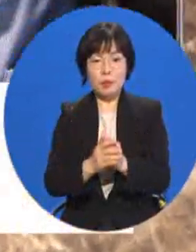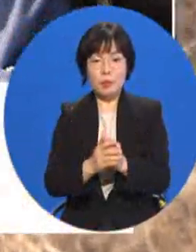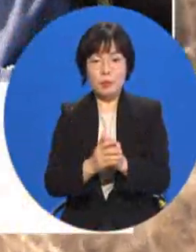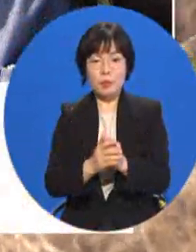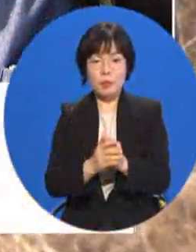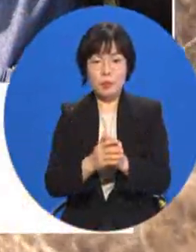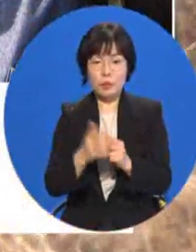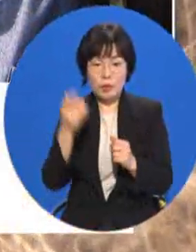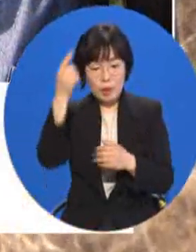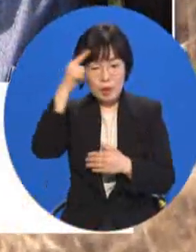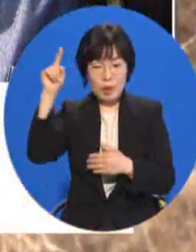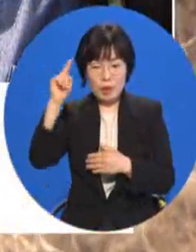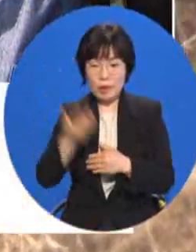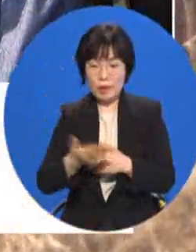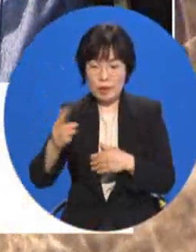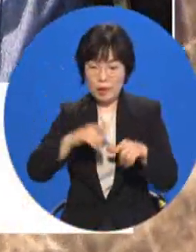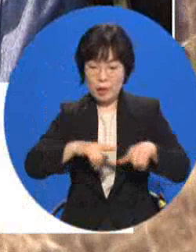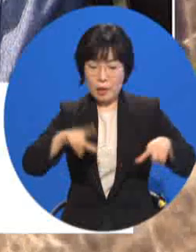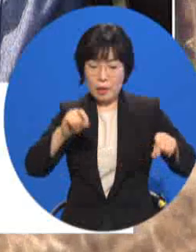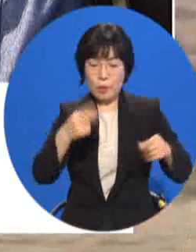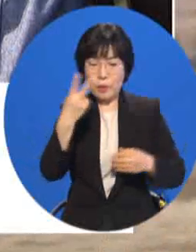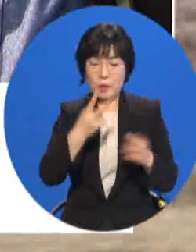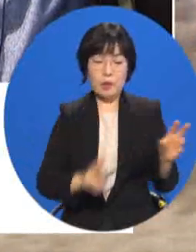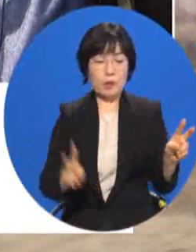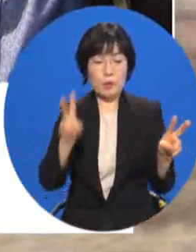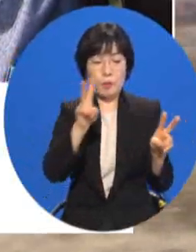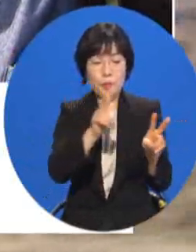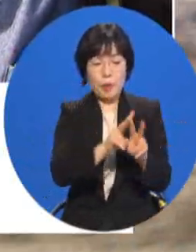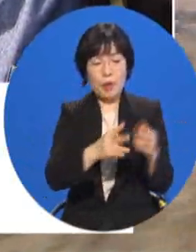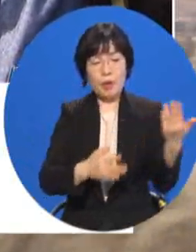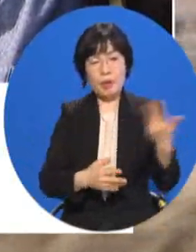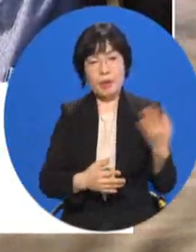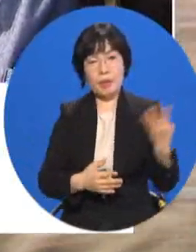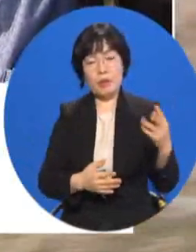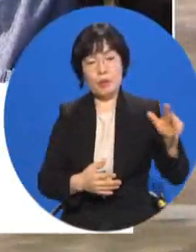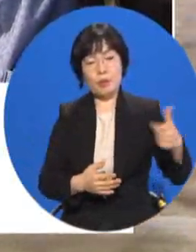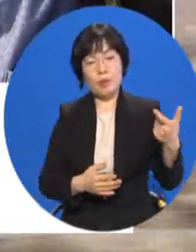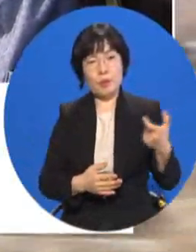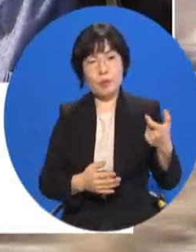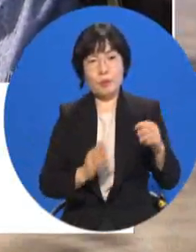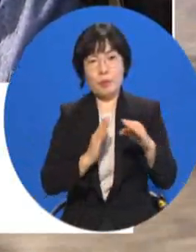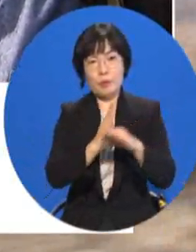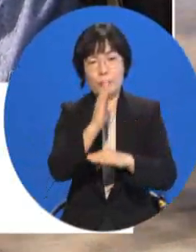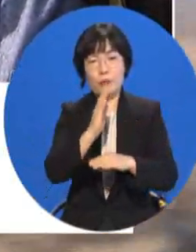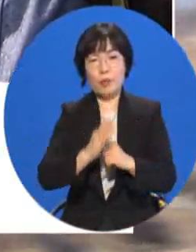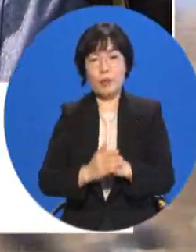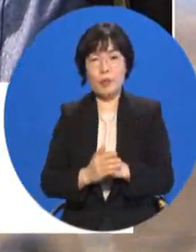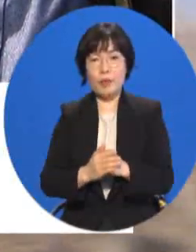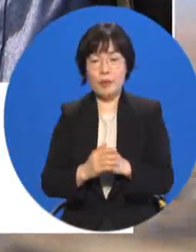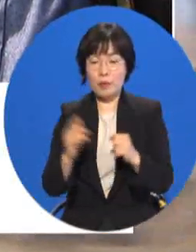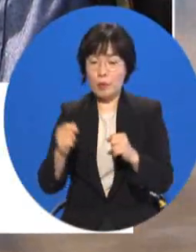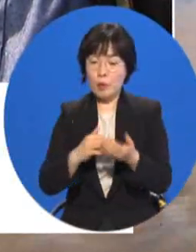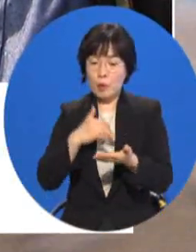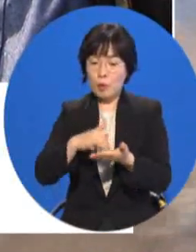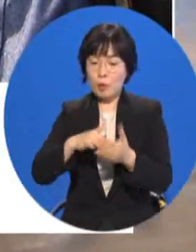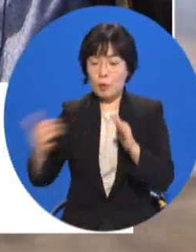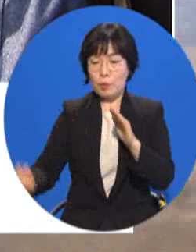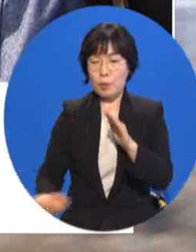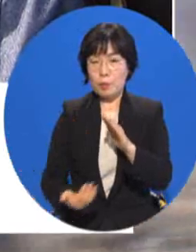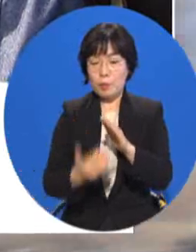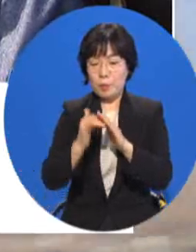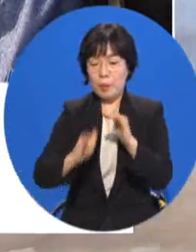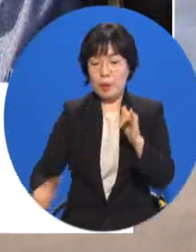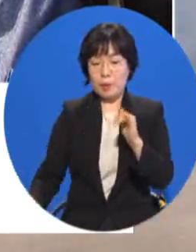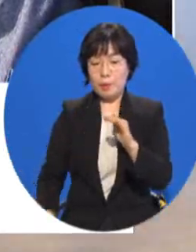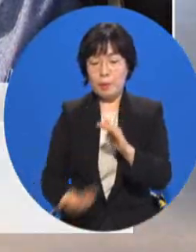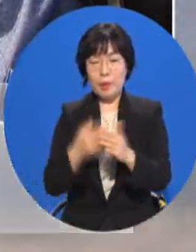돼서 일본에서 2,000여 마리가 합해져서 지금 4,660마리를 넘어섰어요. 그래서 이런 기록은 처음으로